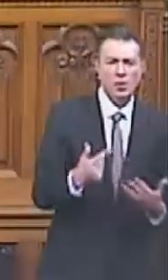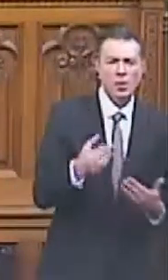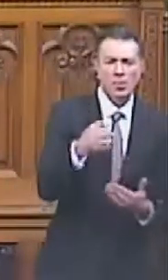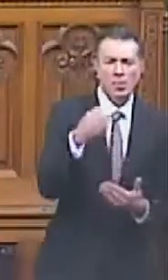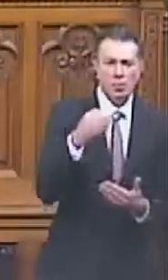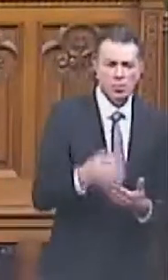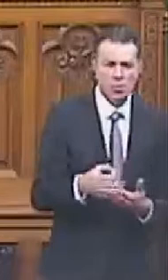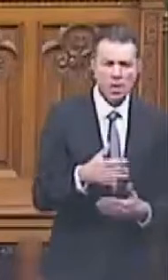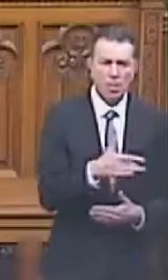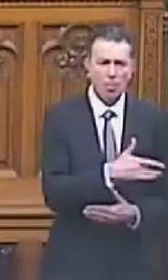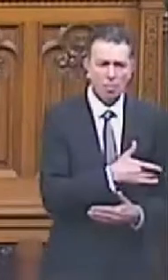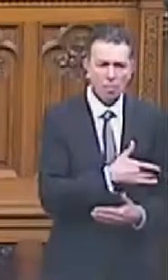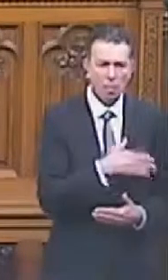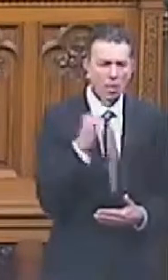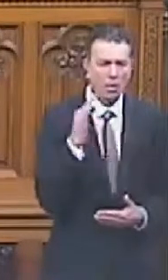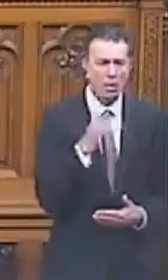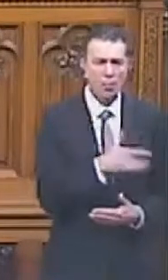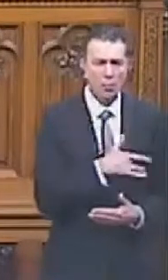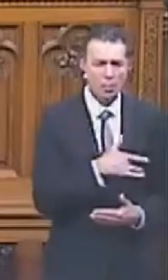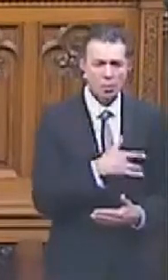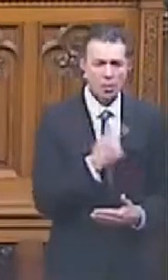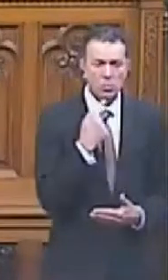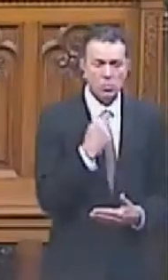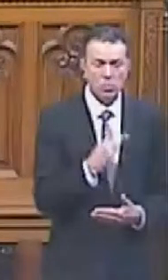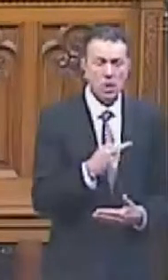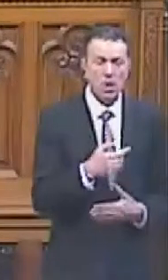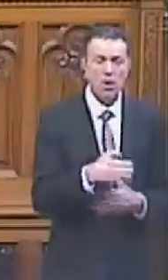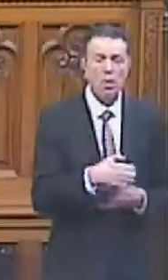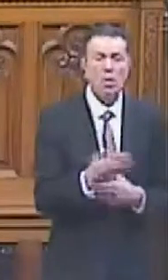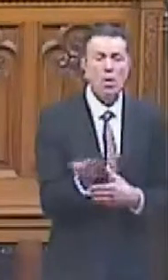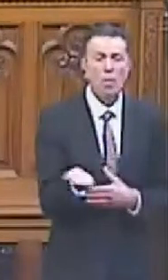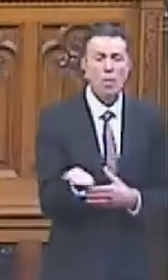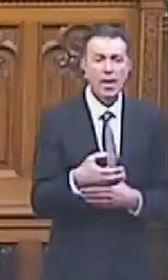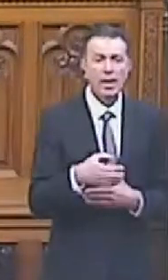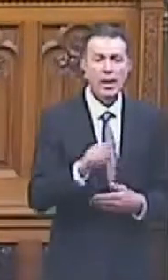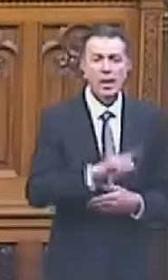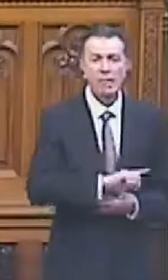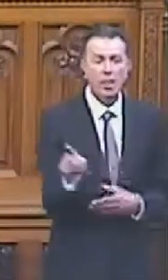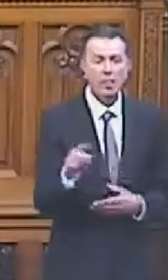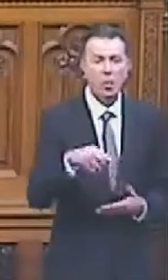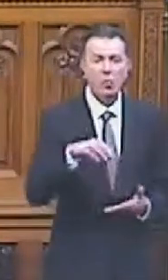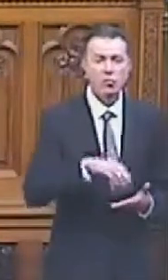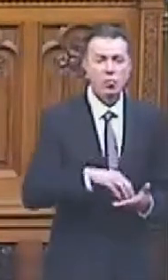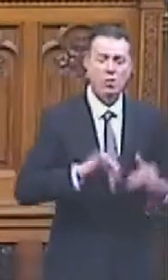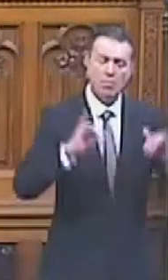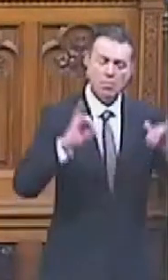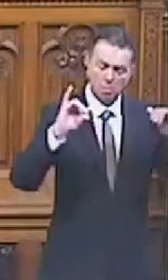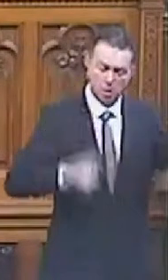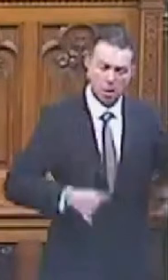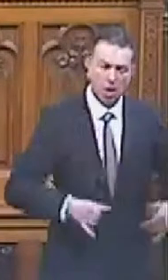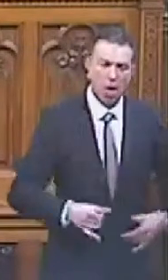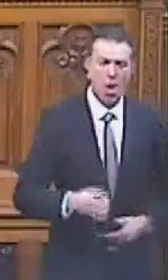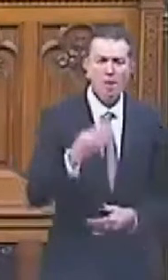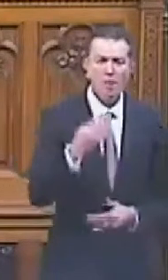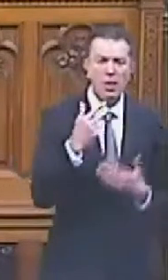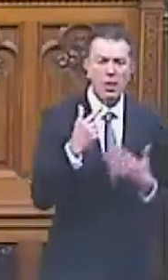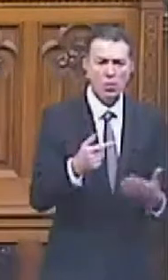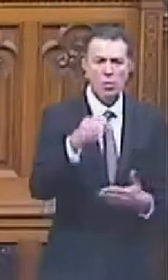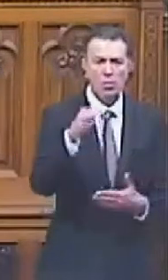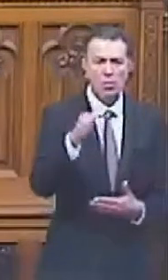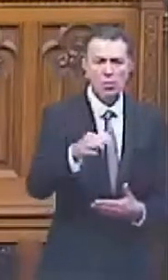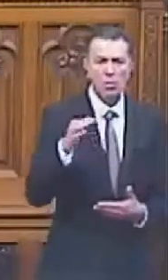74% der Bürger für ein Bettelverbot in den Städten sind. 74% der